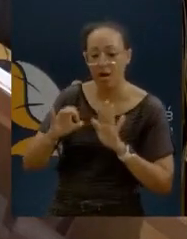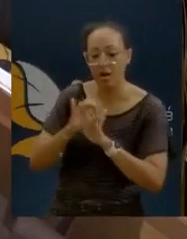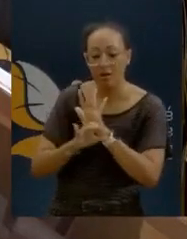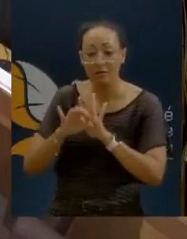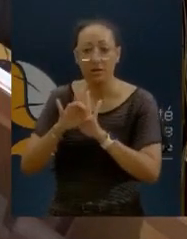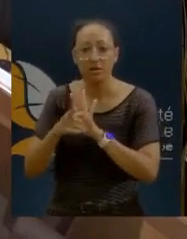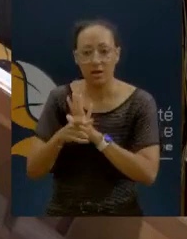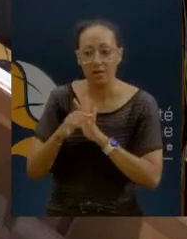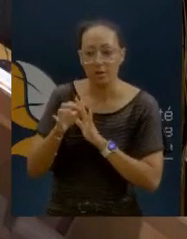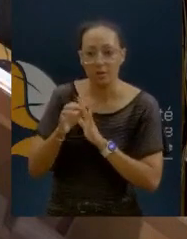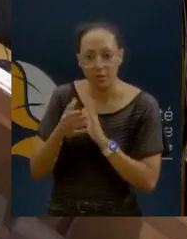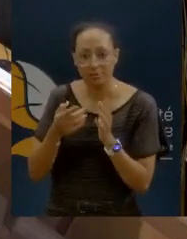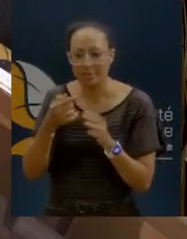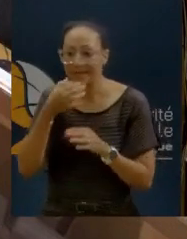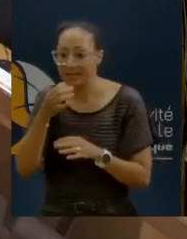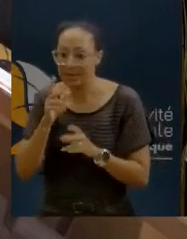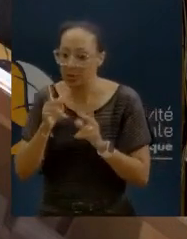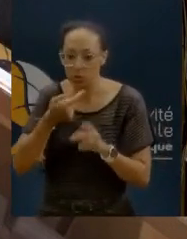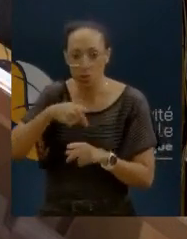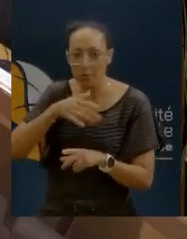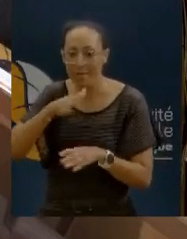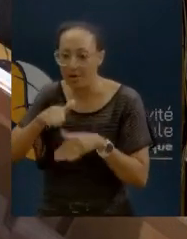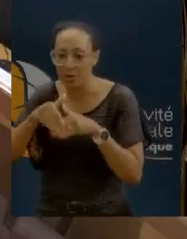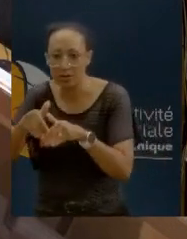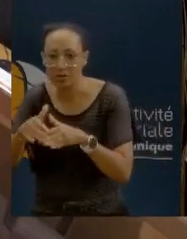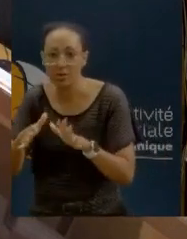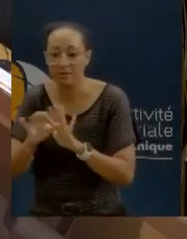les rémunérations. Mais en plus,